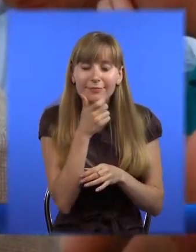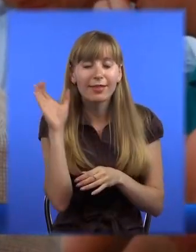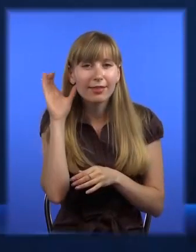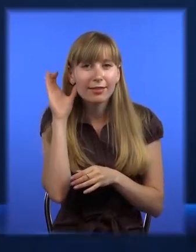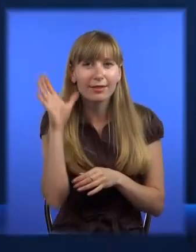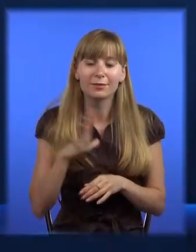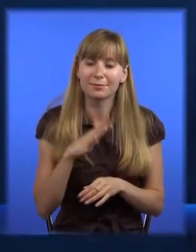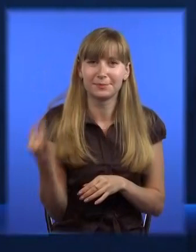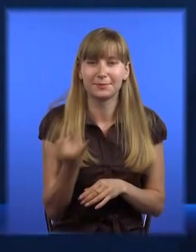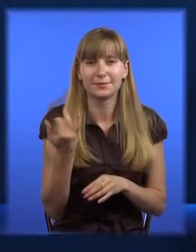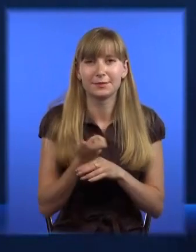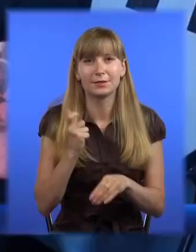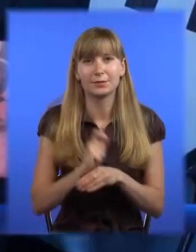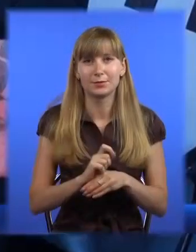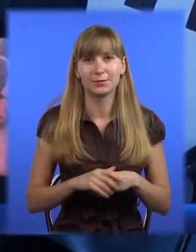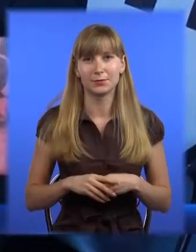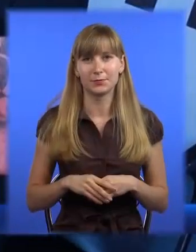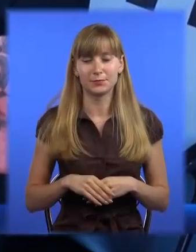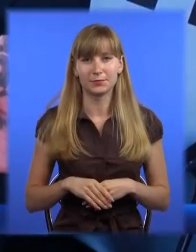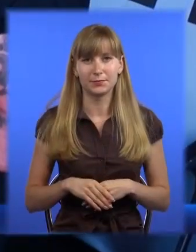особливим нетерпінням чекали на соло саксофоністів.